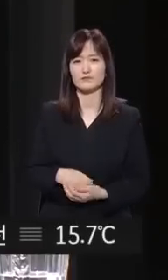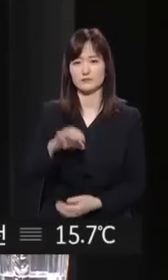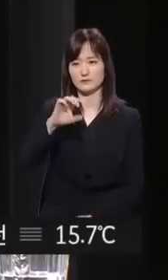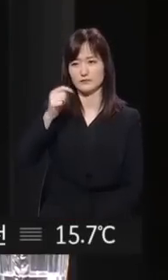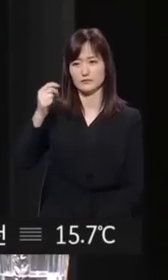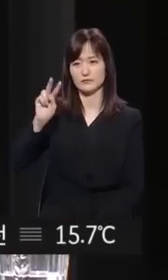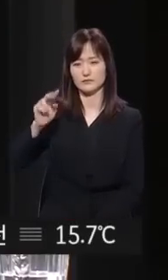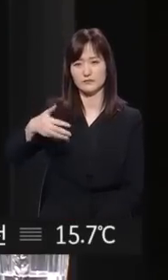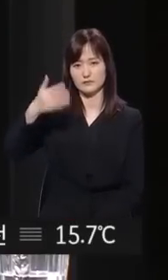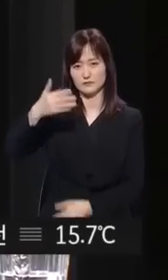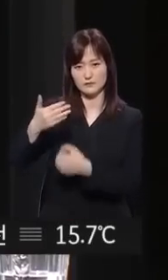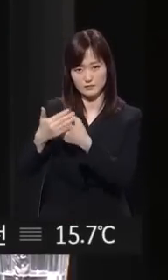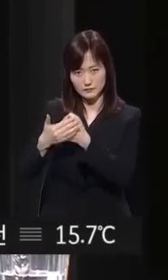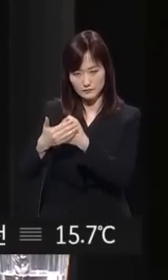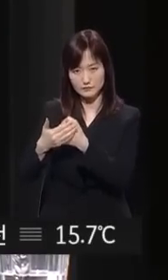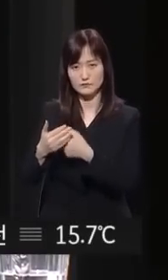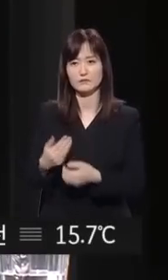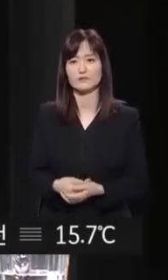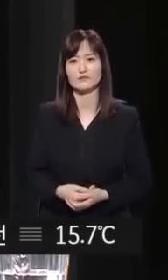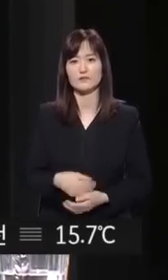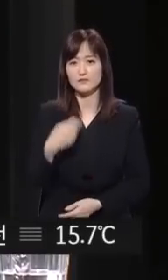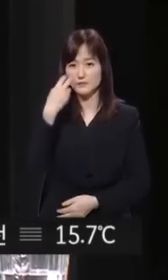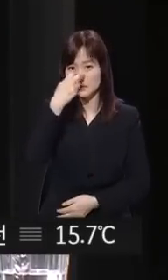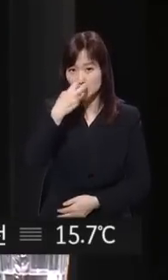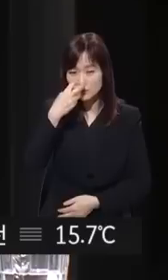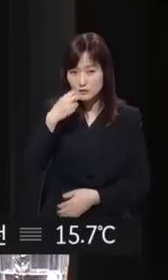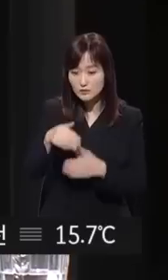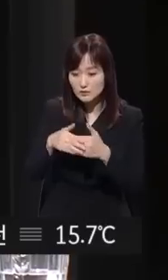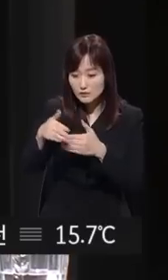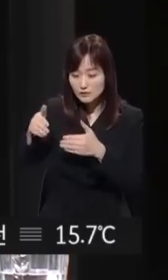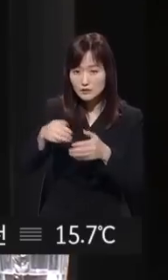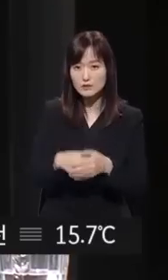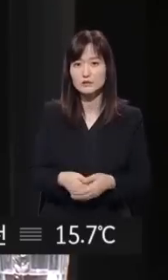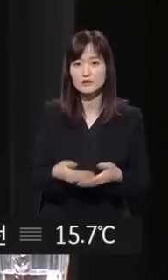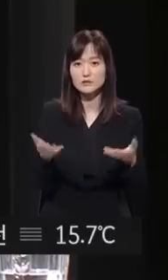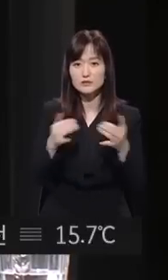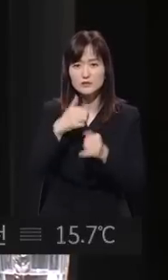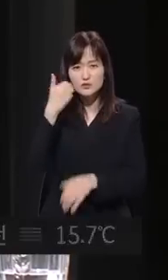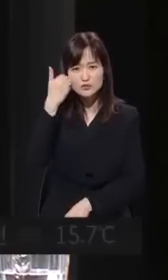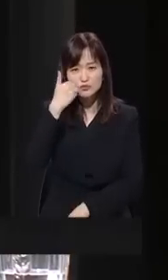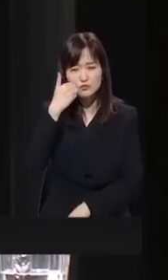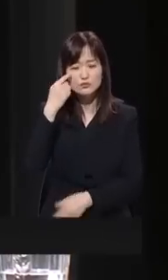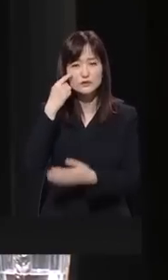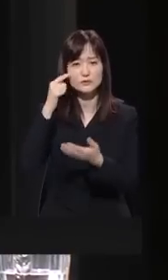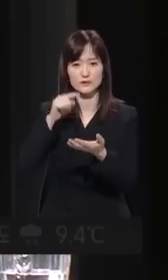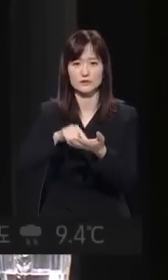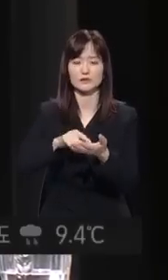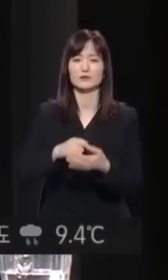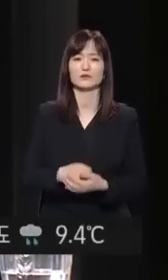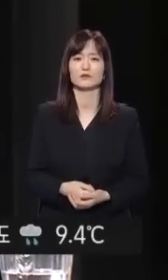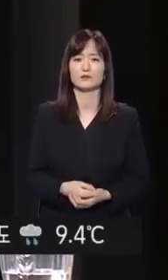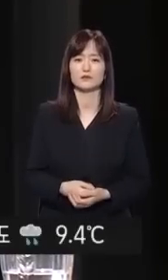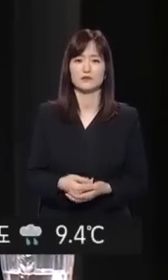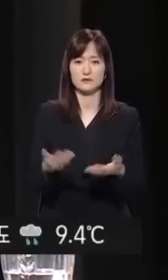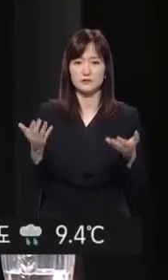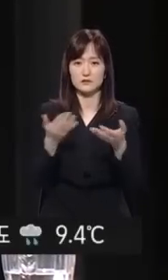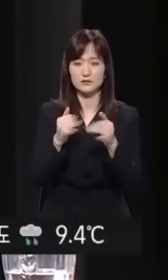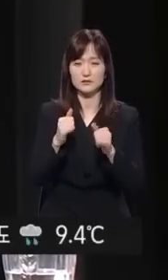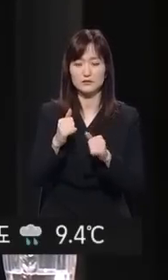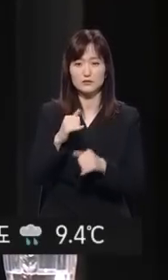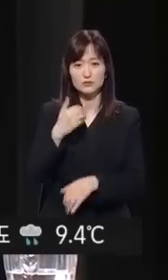자 그런데 수사과정에서 김씨가 그렇게 찾으려고 했던 직원의 정체가 또 밝혀지는데요 직원의 정체